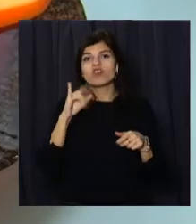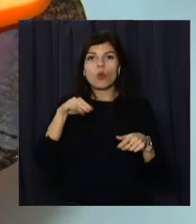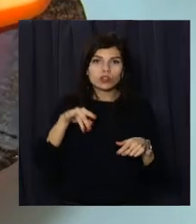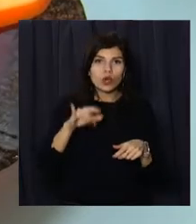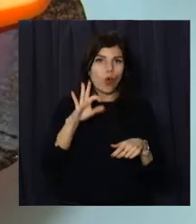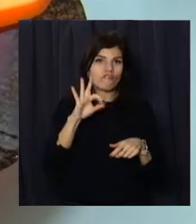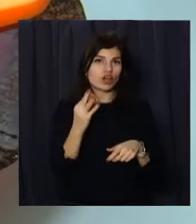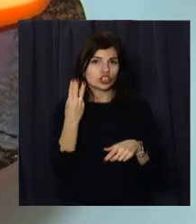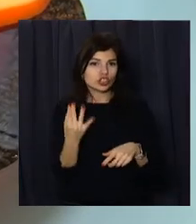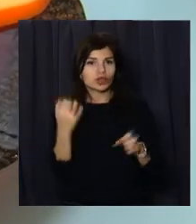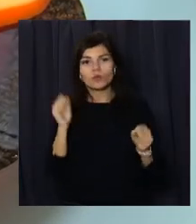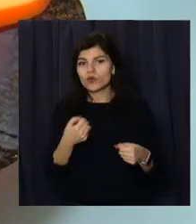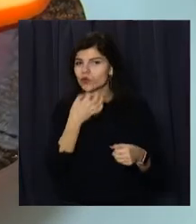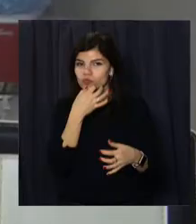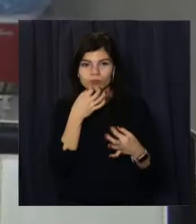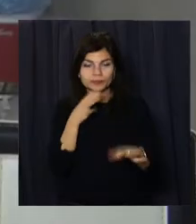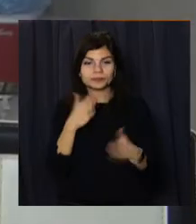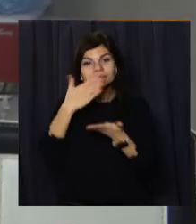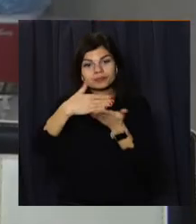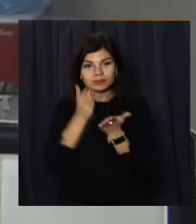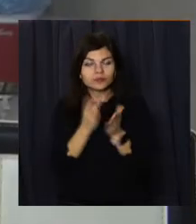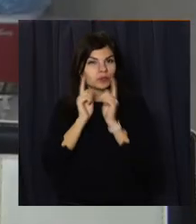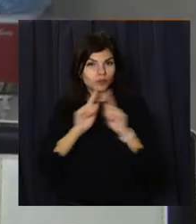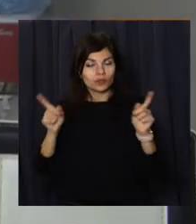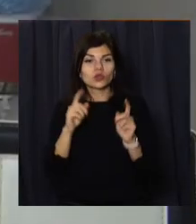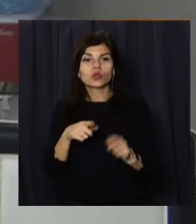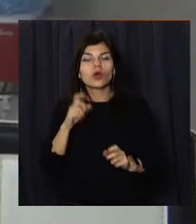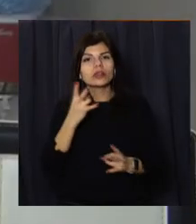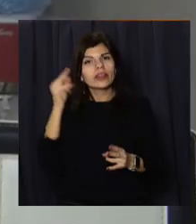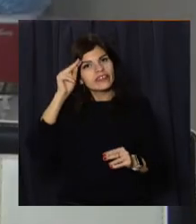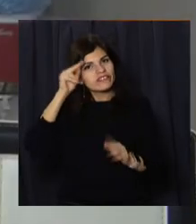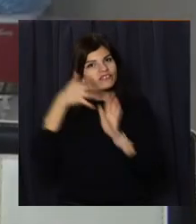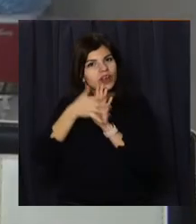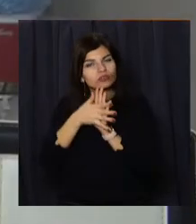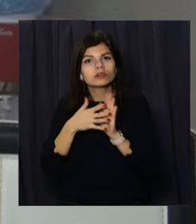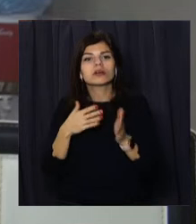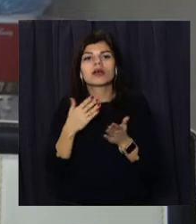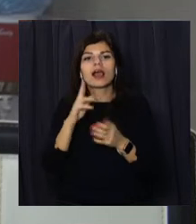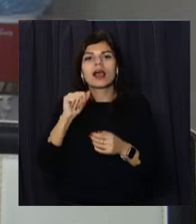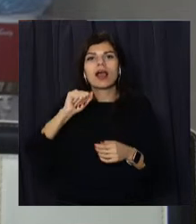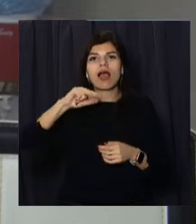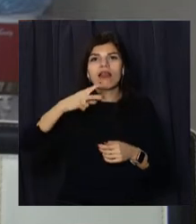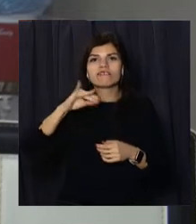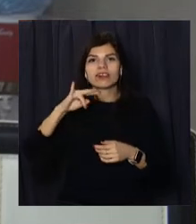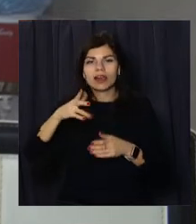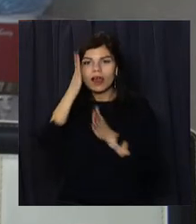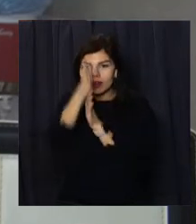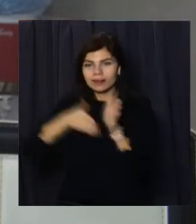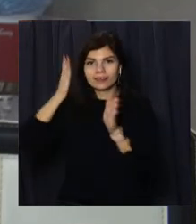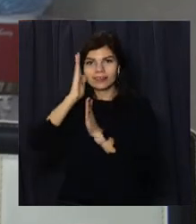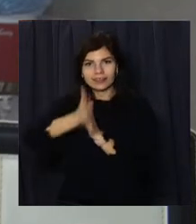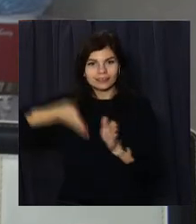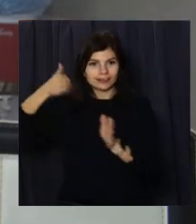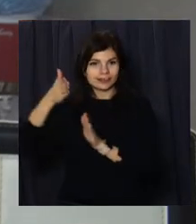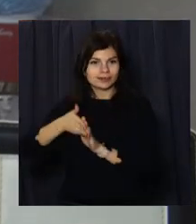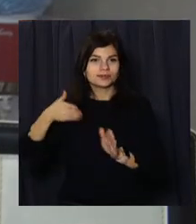мистецтва тонкого різьблення по овочам та фруктам. Беремо киві і робимо із нього цвіток лотоса. Это будет наш